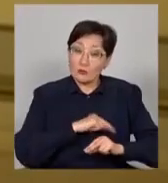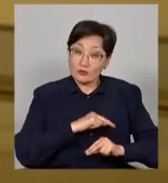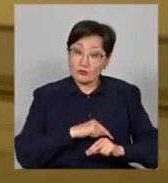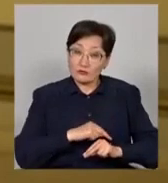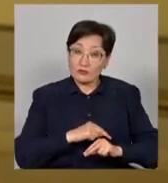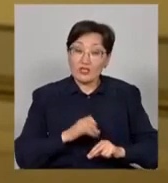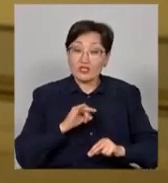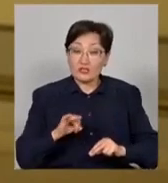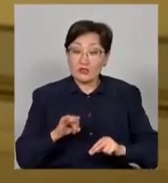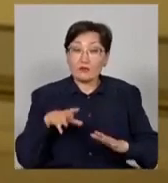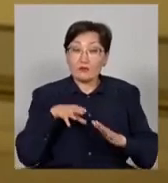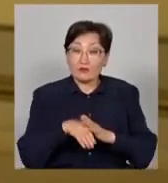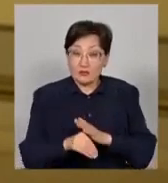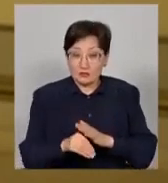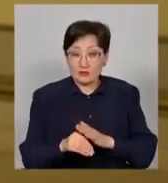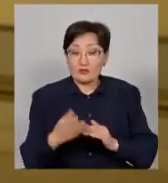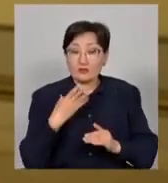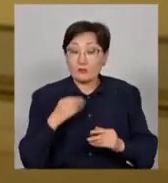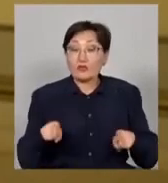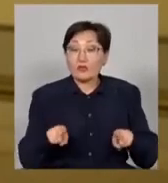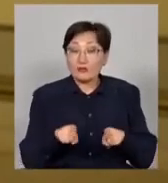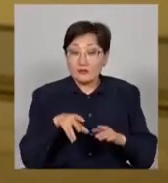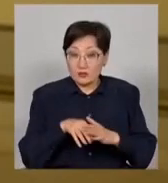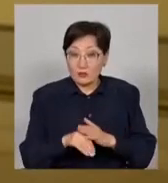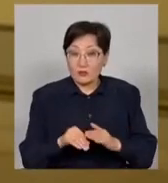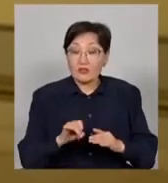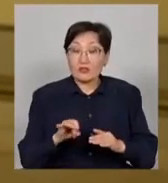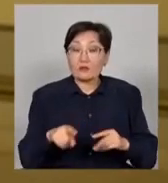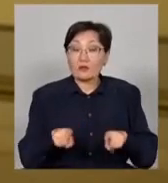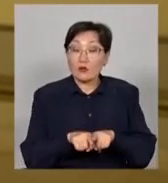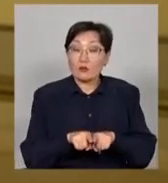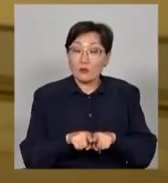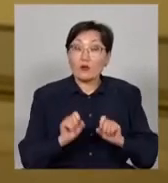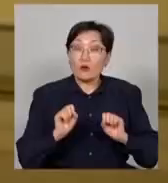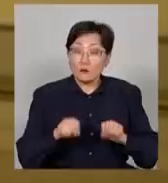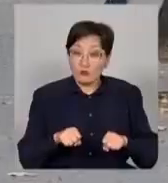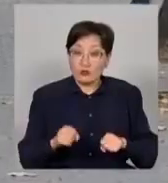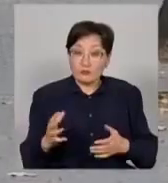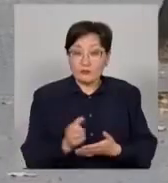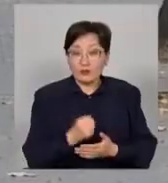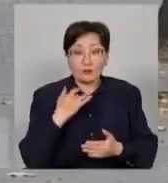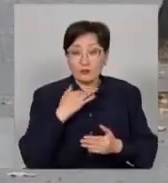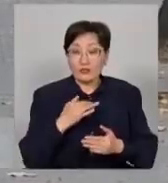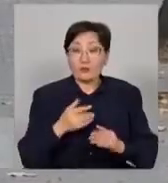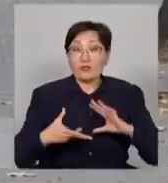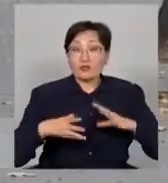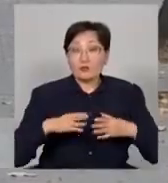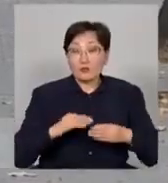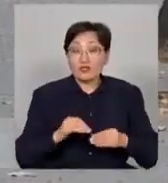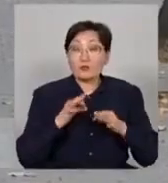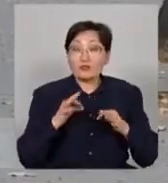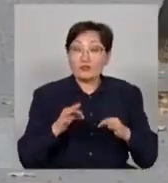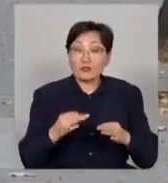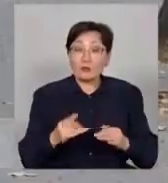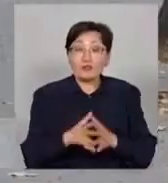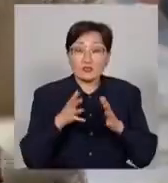работать и внести свою лепту. И тогда мы можем осилить многое что. Резюмируя, эксперты отметили, что